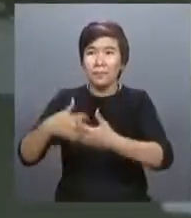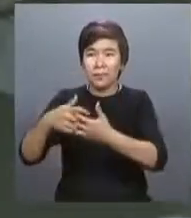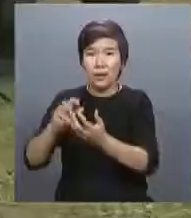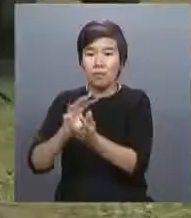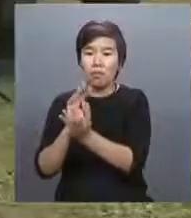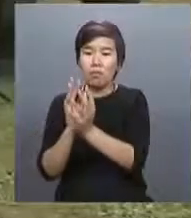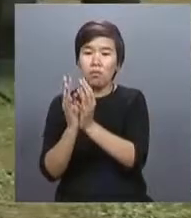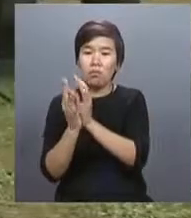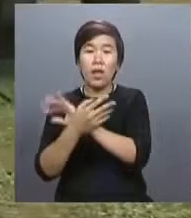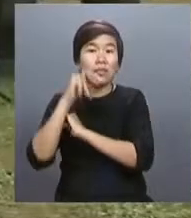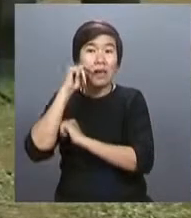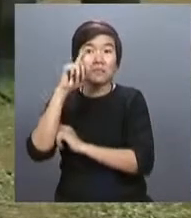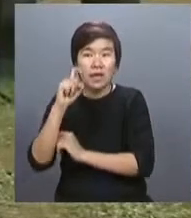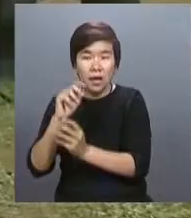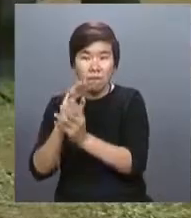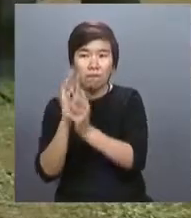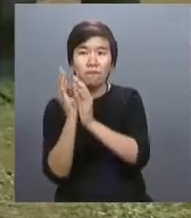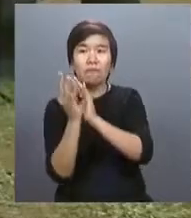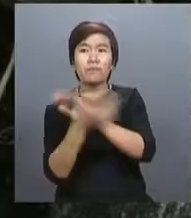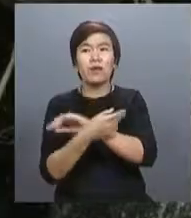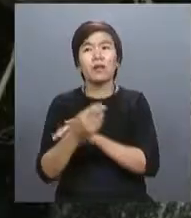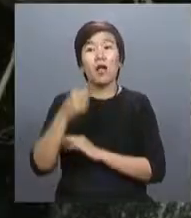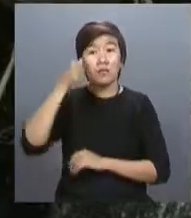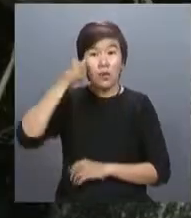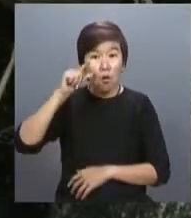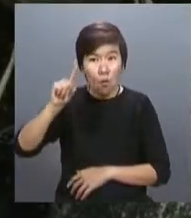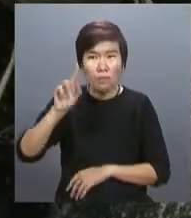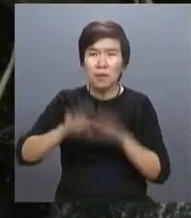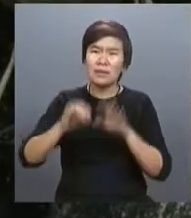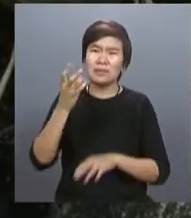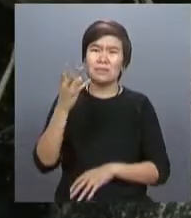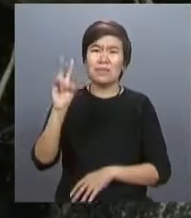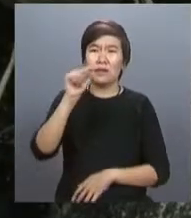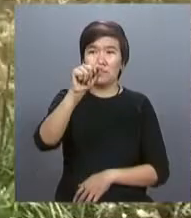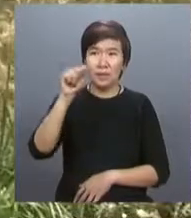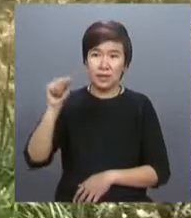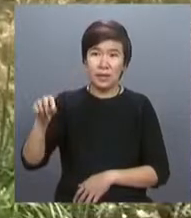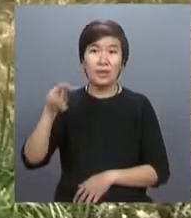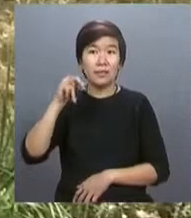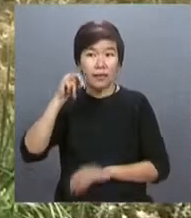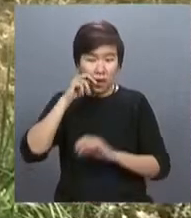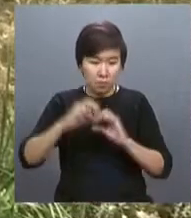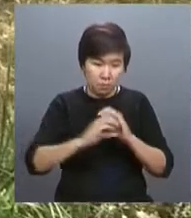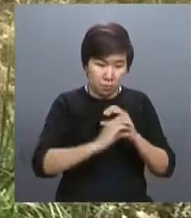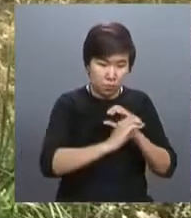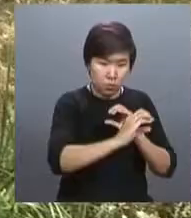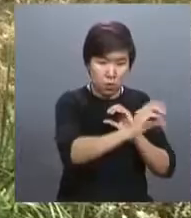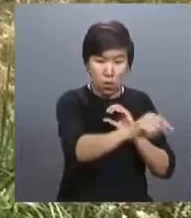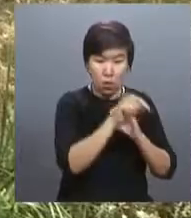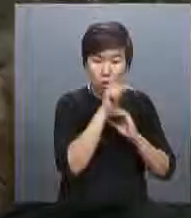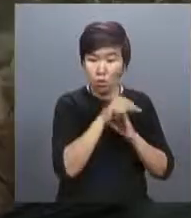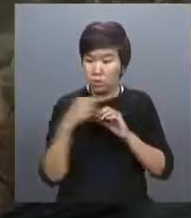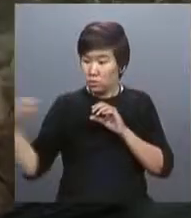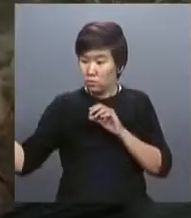าศก์เมตรต่อวันหรือประมาณร้อยละ17ของน้ำเสียทั้งหมดและแนวท่อระบายน้ำก็ไม่ครอบคลุมในการต่อตรงเข้าสู่บ่อบำบัดแห่